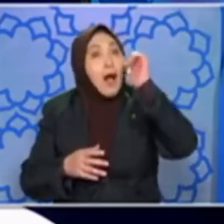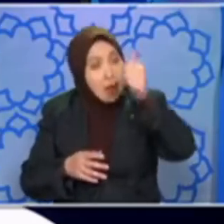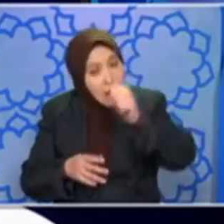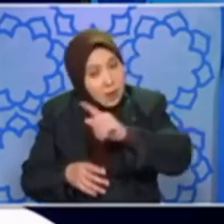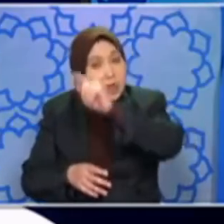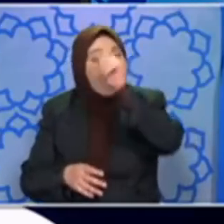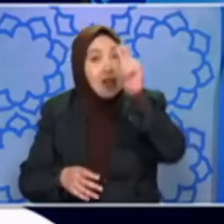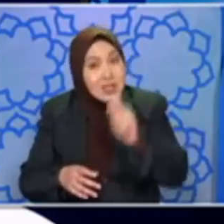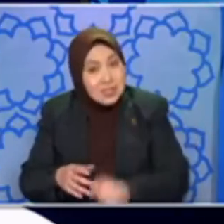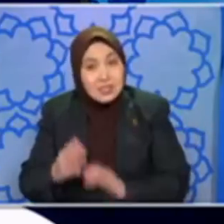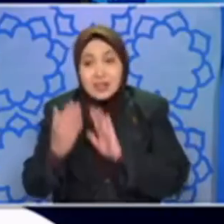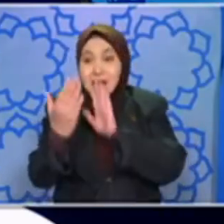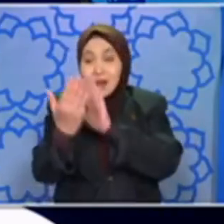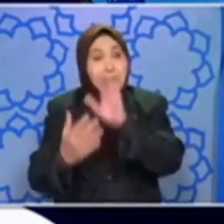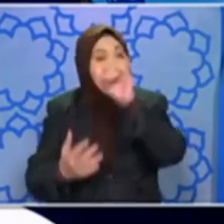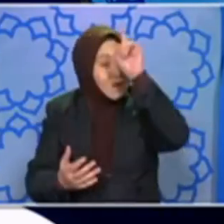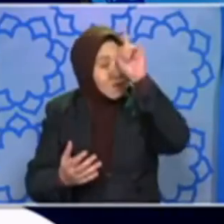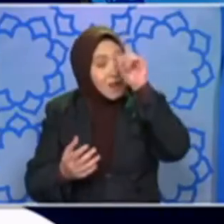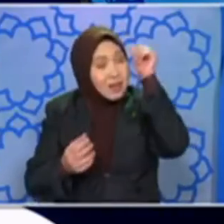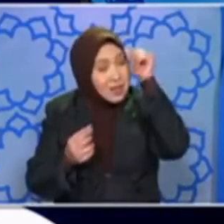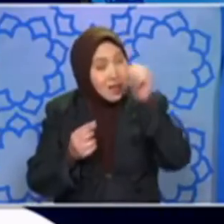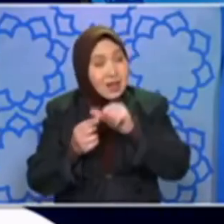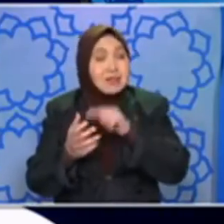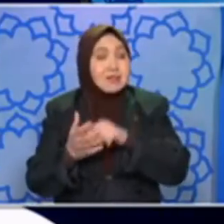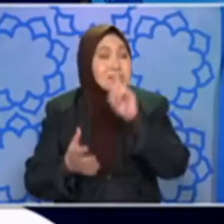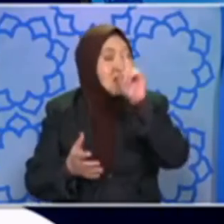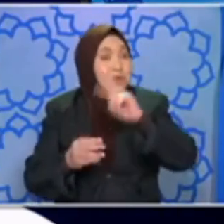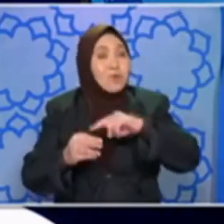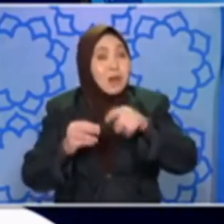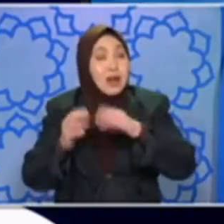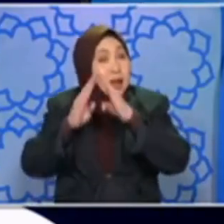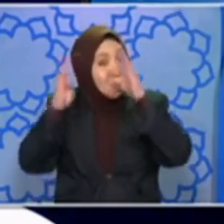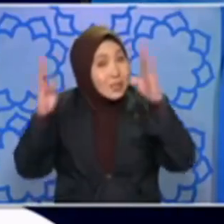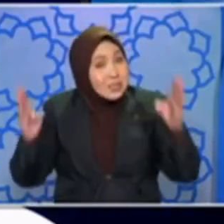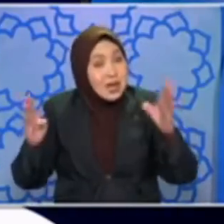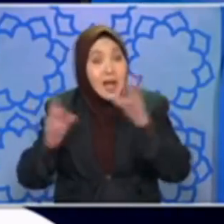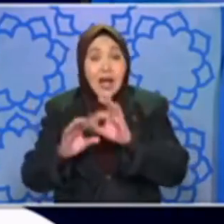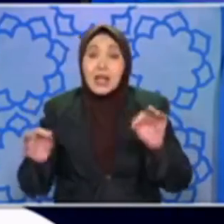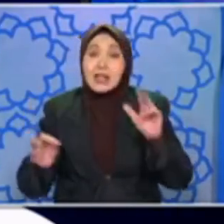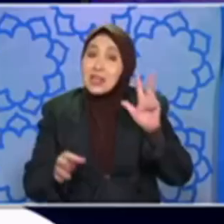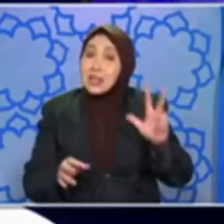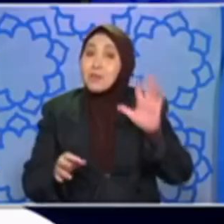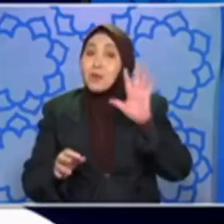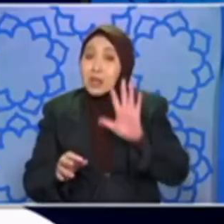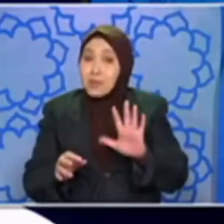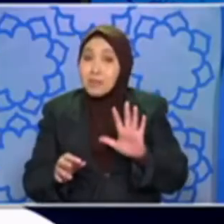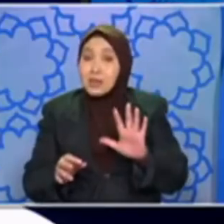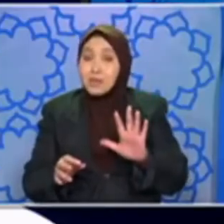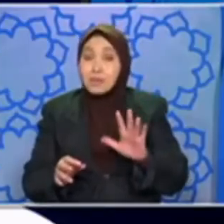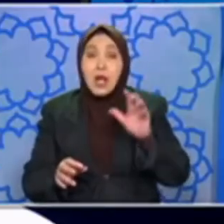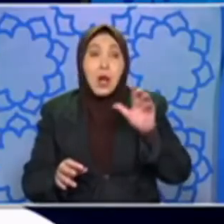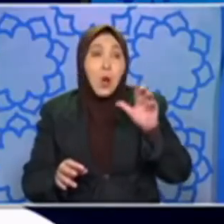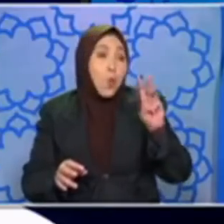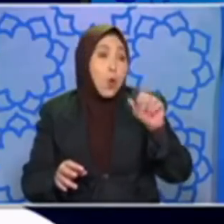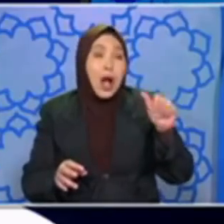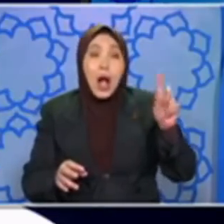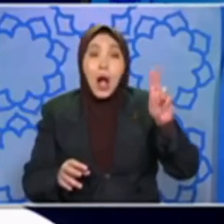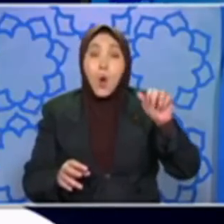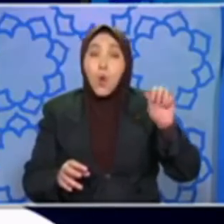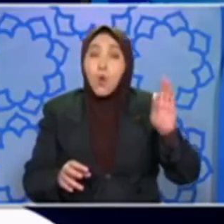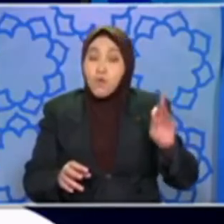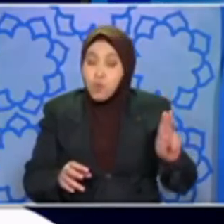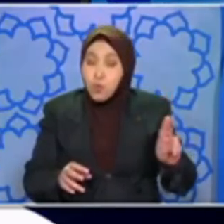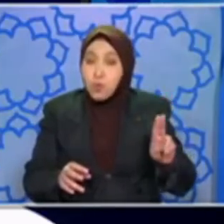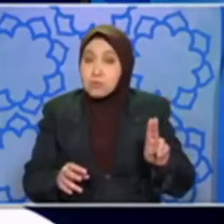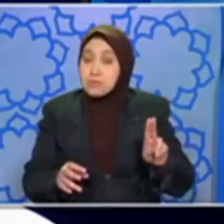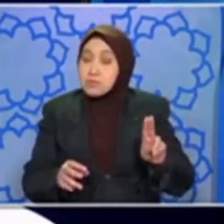hadapan Allah, dan ingat ia adalah satu perkara yang besar. Ayat 35 Allah kata wa aufu, sempurnakan